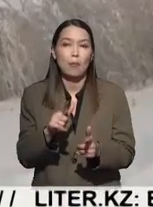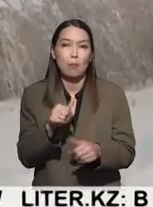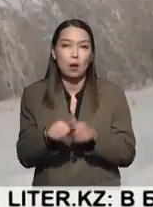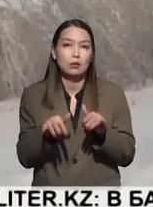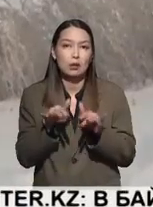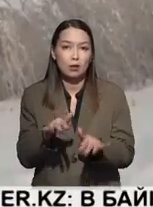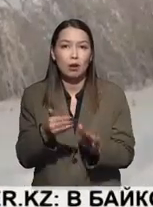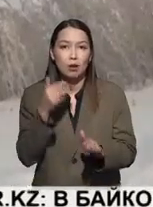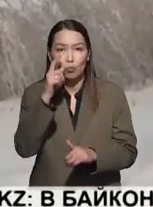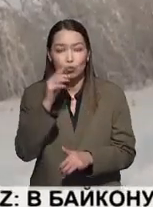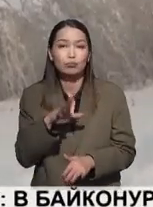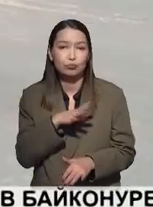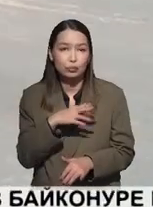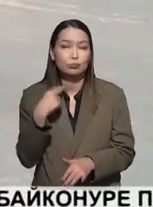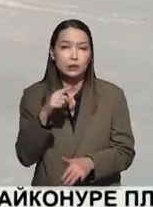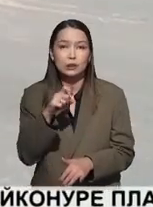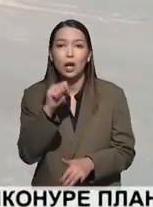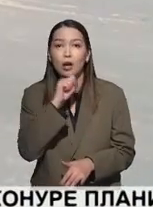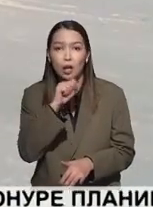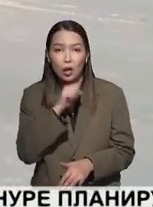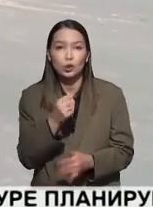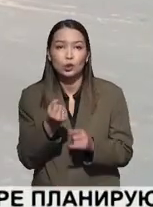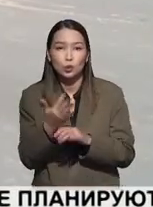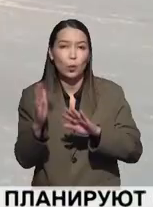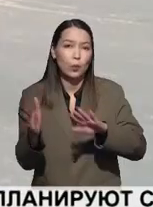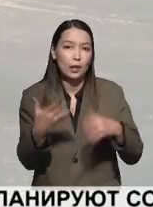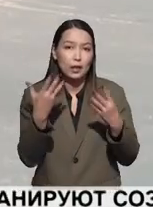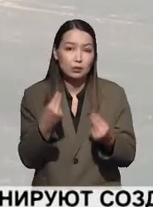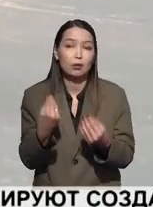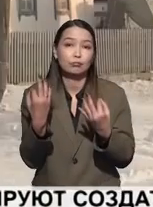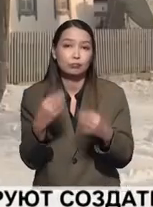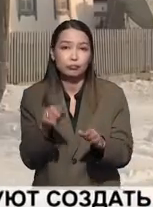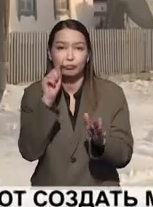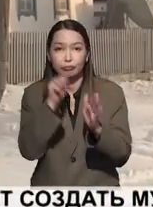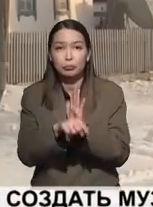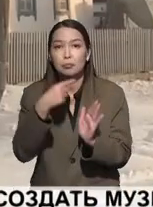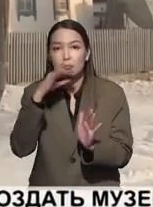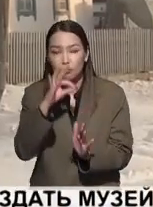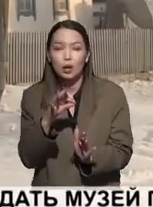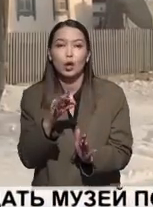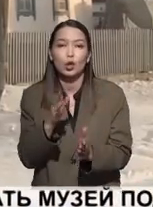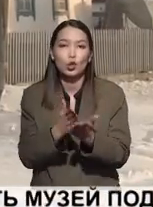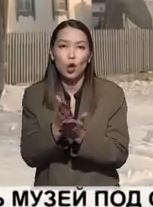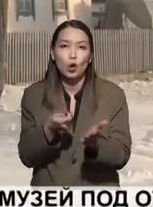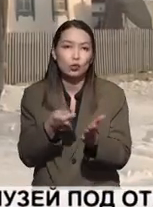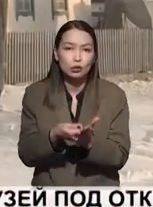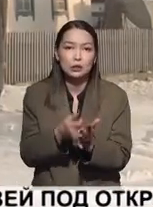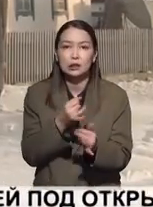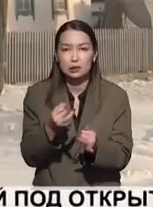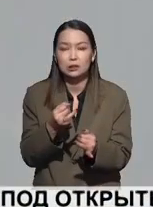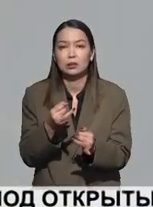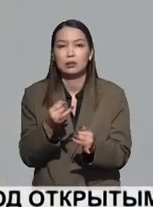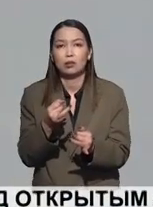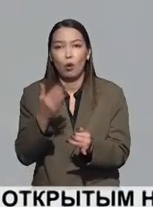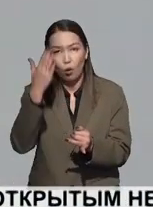был осужден за кражу. Спустя несколько дней после освобождения проник в дом полицейского, нанес несколько ножевых ранений и частично ампутировал ему